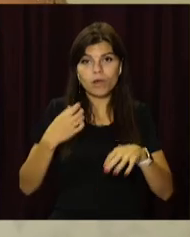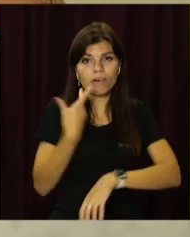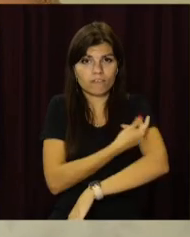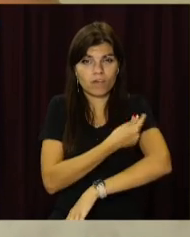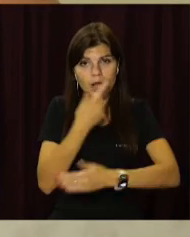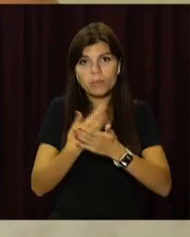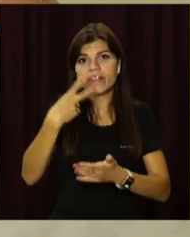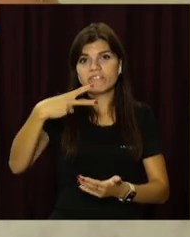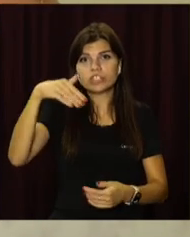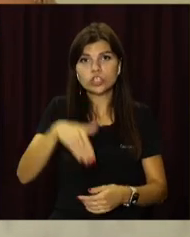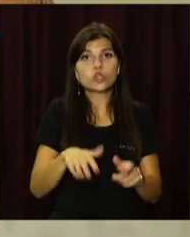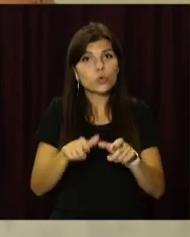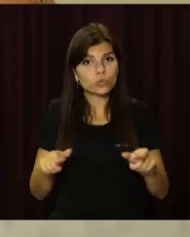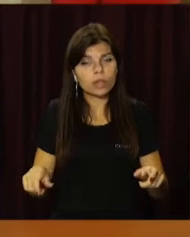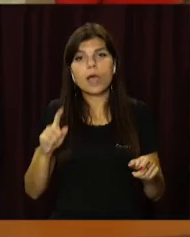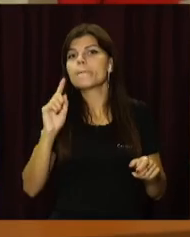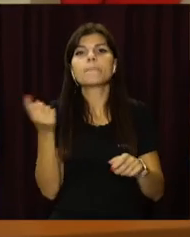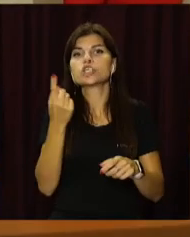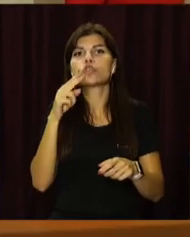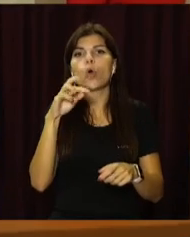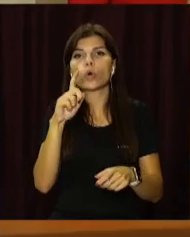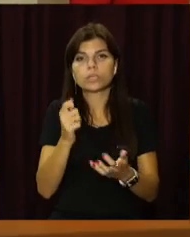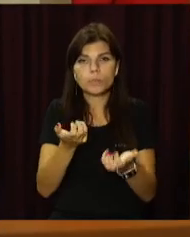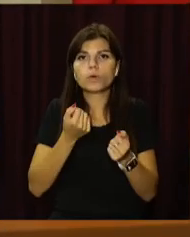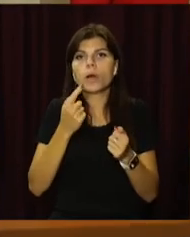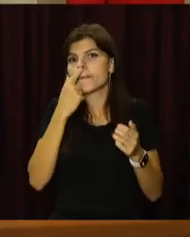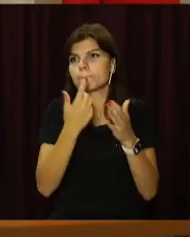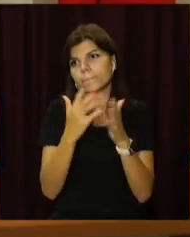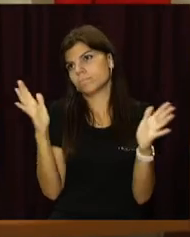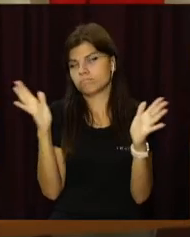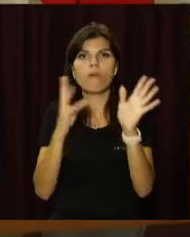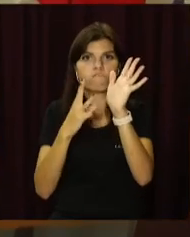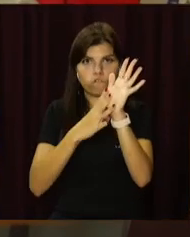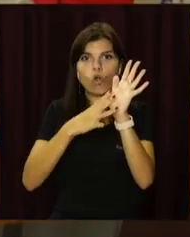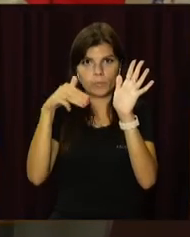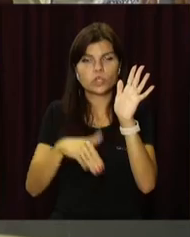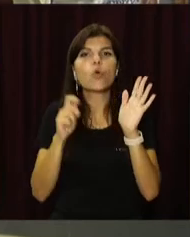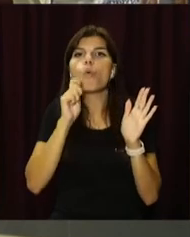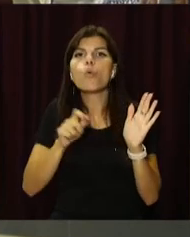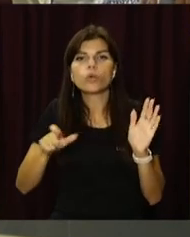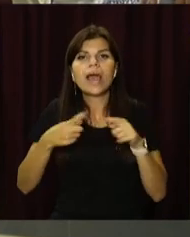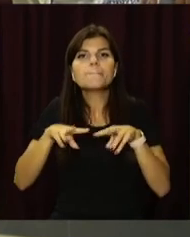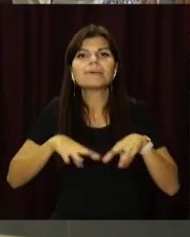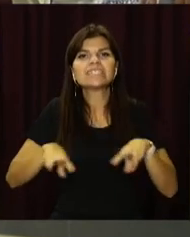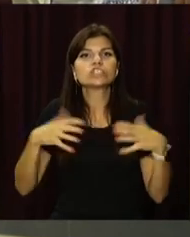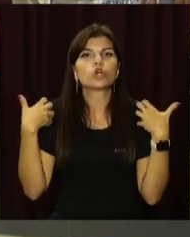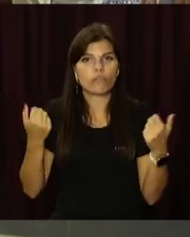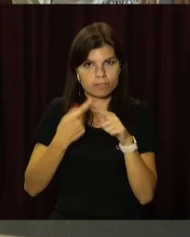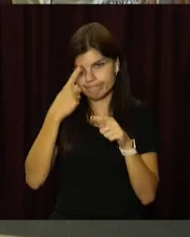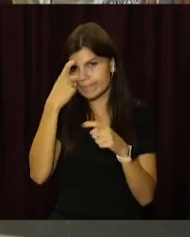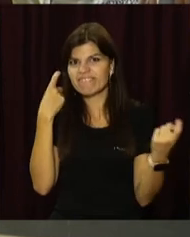понад 20 тисяч людей. Першу дозу отримали більш ніж 8 тисяч українців, повідомляють Міністерство охорони